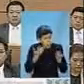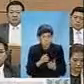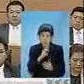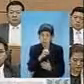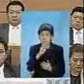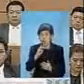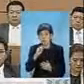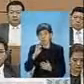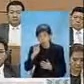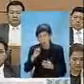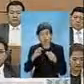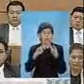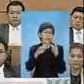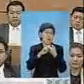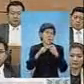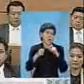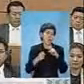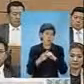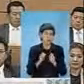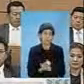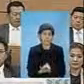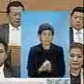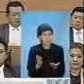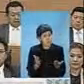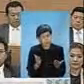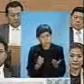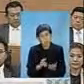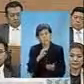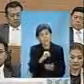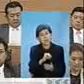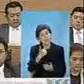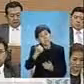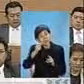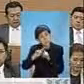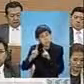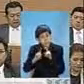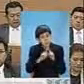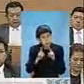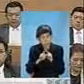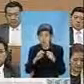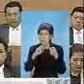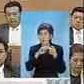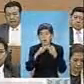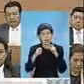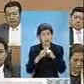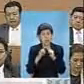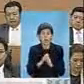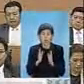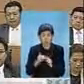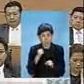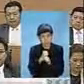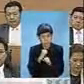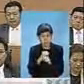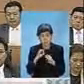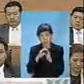ตรา68ก็เป็นปัญหาเราไม่เคยนึกว่ามาตราอื่นๆอีกหลายมาตราเป็นปัญหาแต่คนที่เขายก